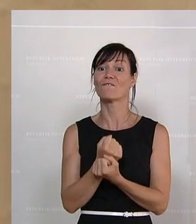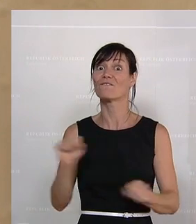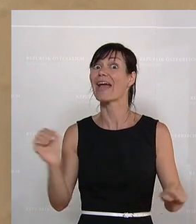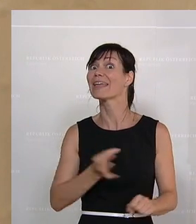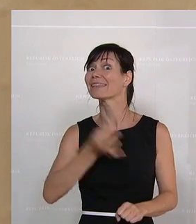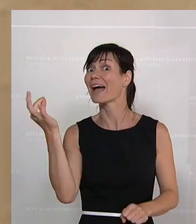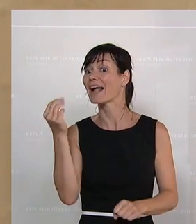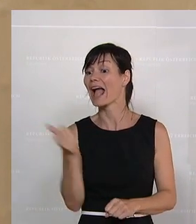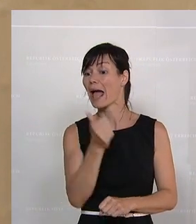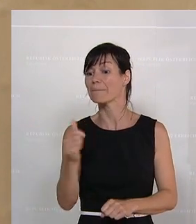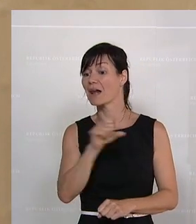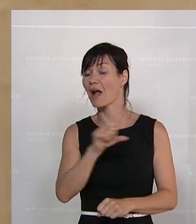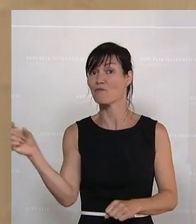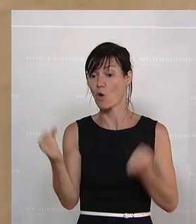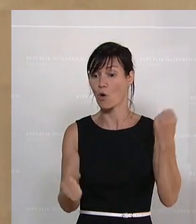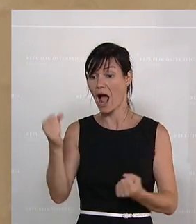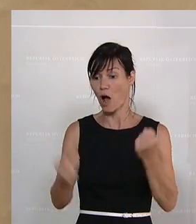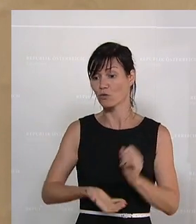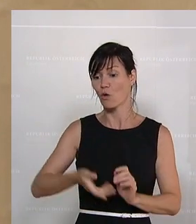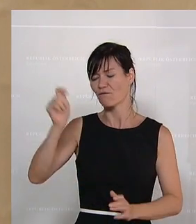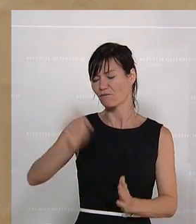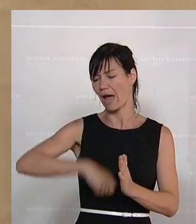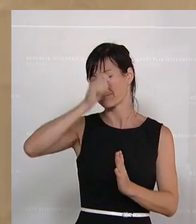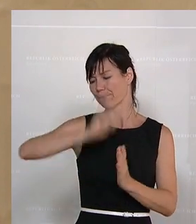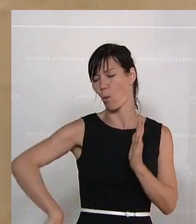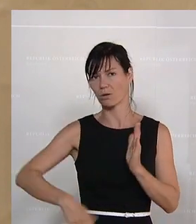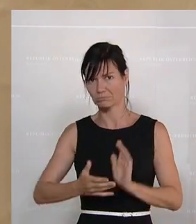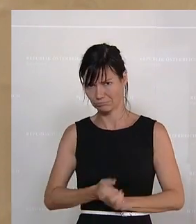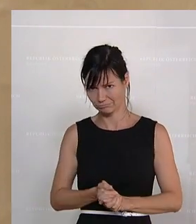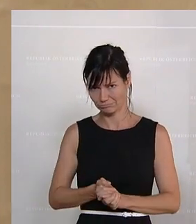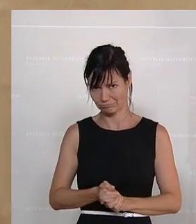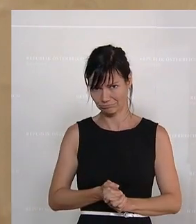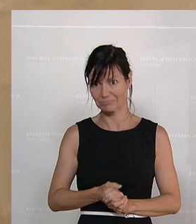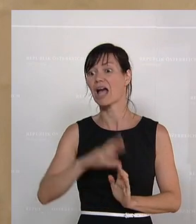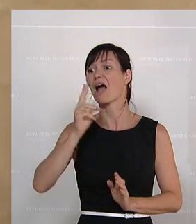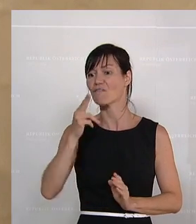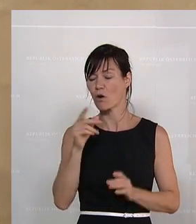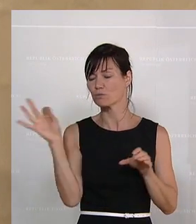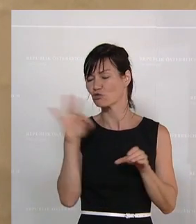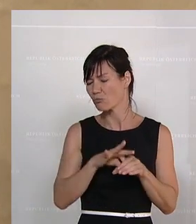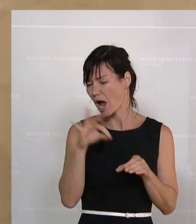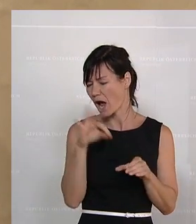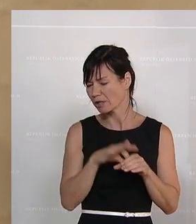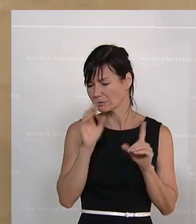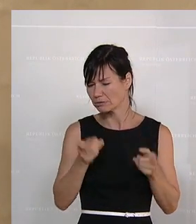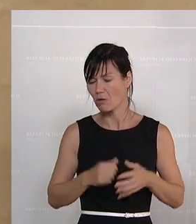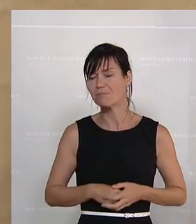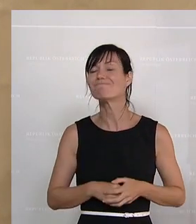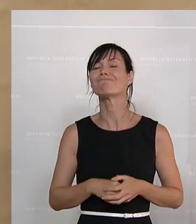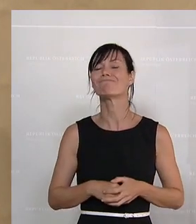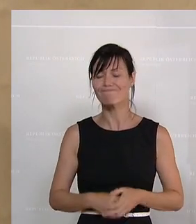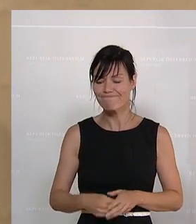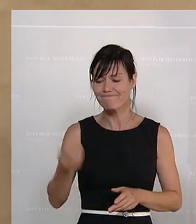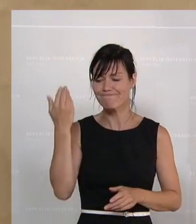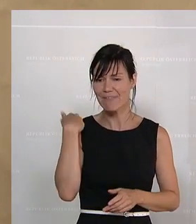nahm länder woche homs uns das autofahren damals strichen kommen damit man sachen sport und damals auch